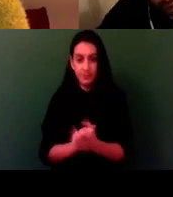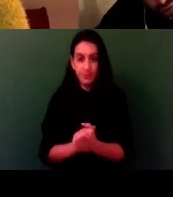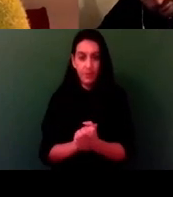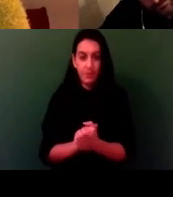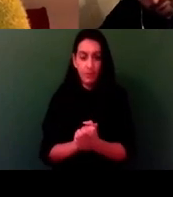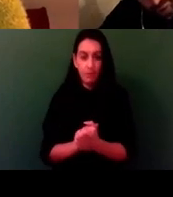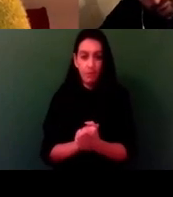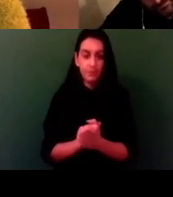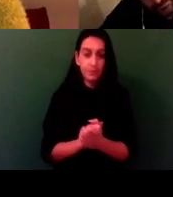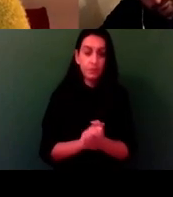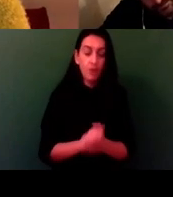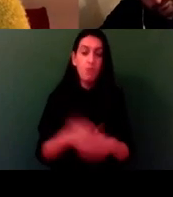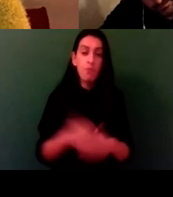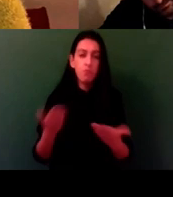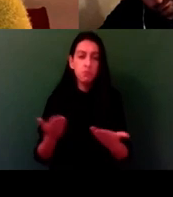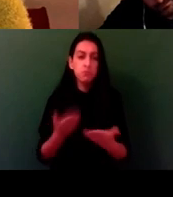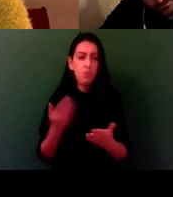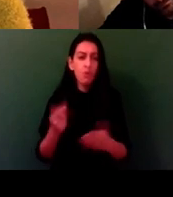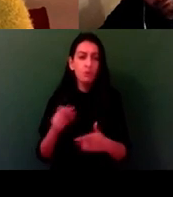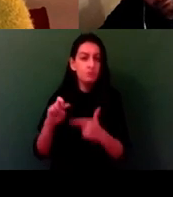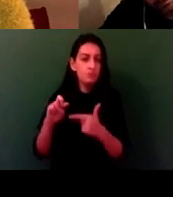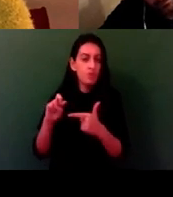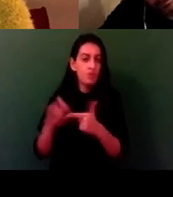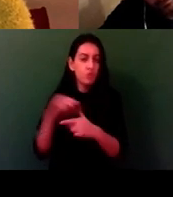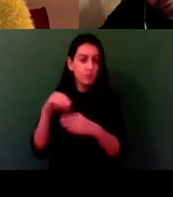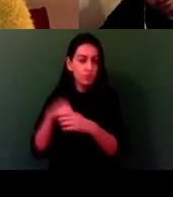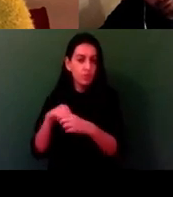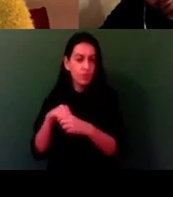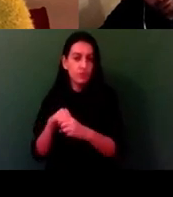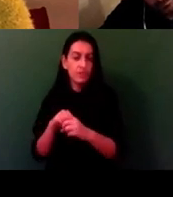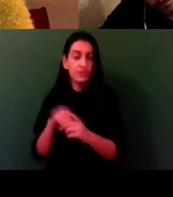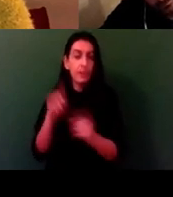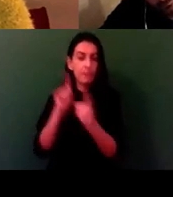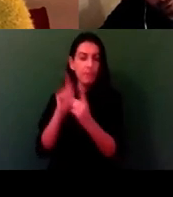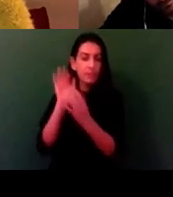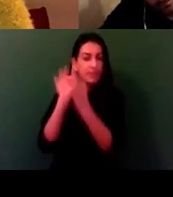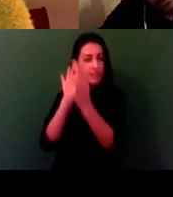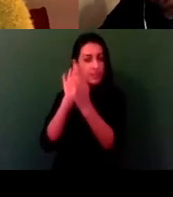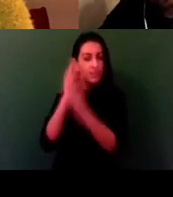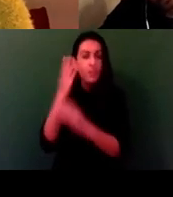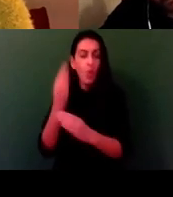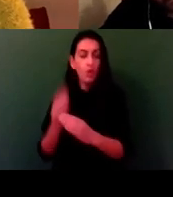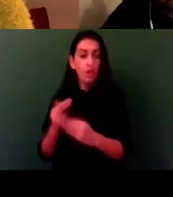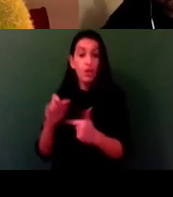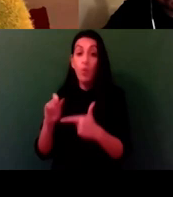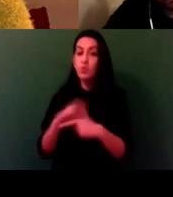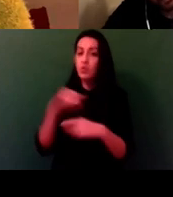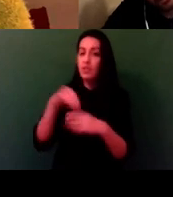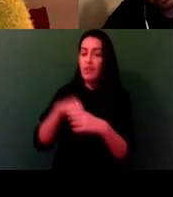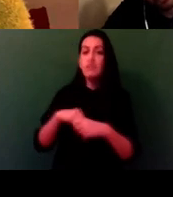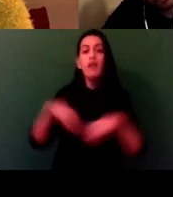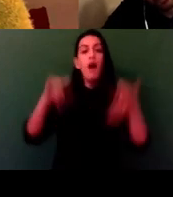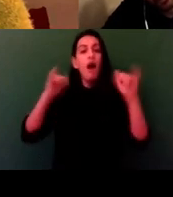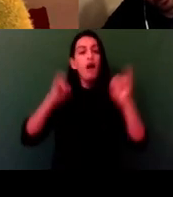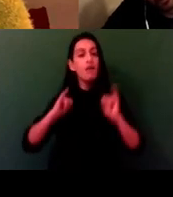bütün neredeyse kullanıcıları tanıdığımız ve birebir iletişime kurabildiğimiz bir ölçekte çok rahat bu süreci ilerletmek.